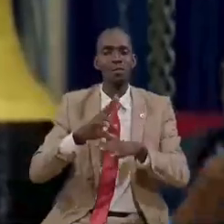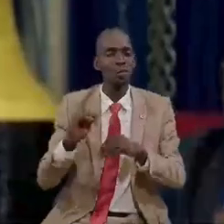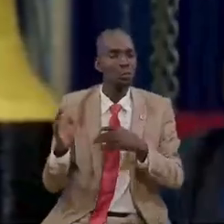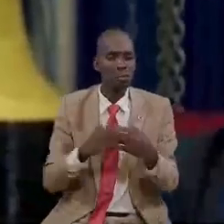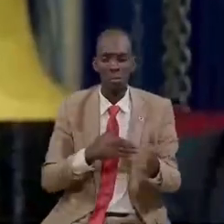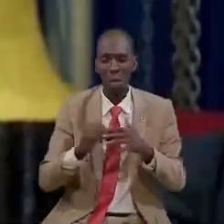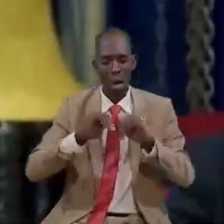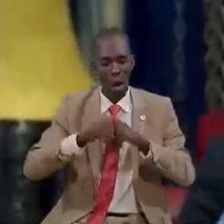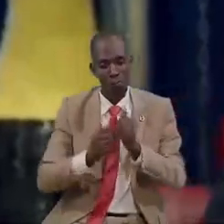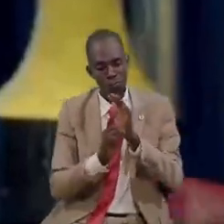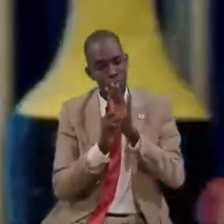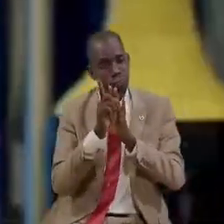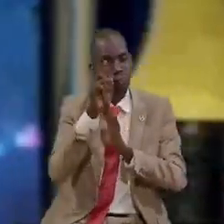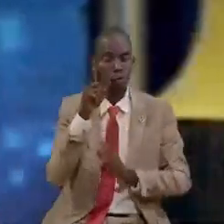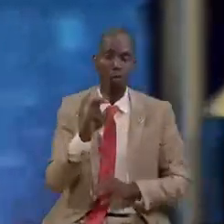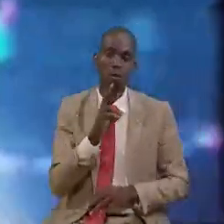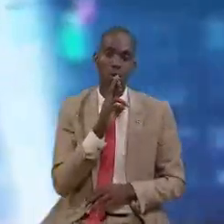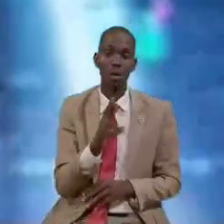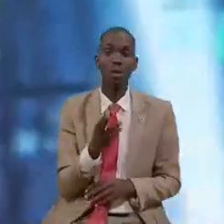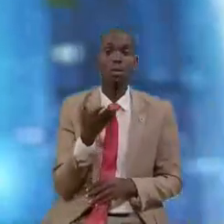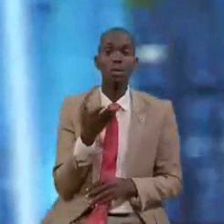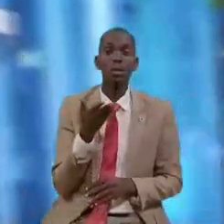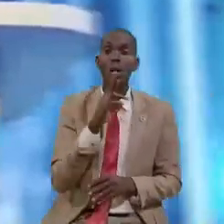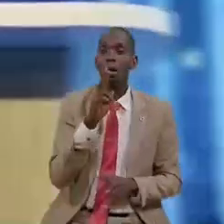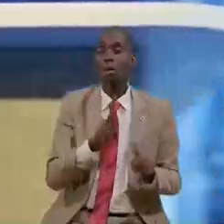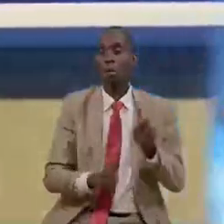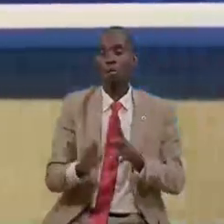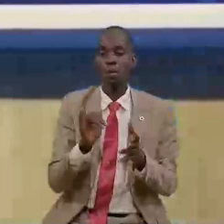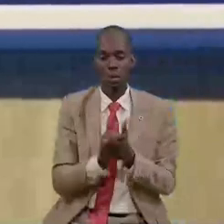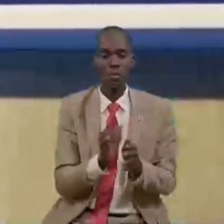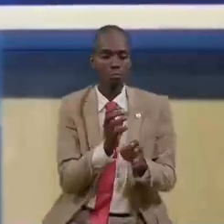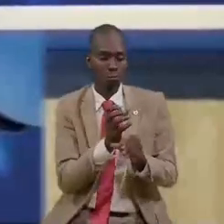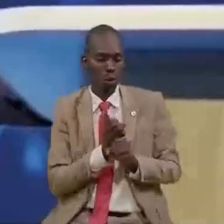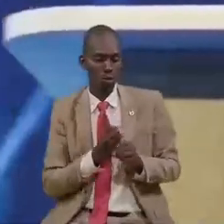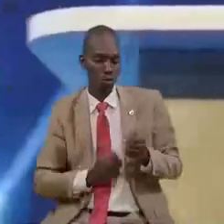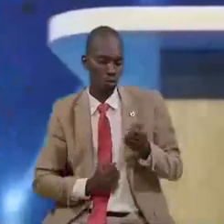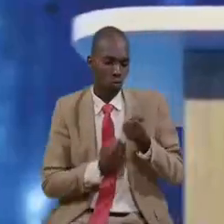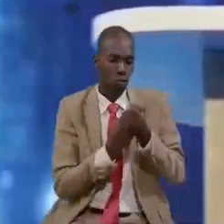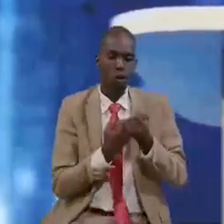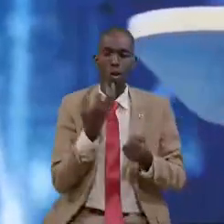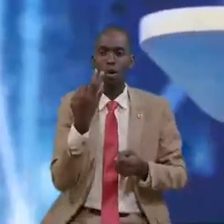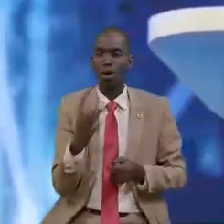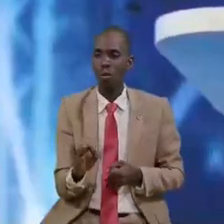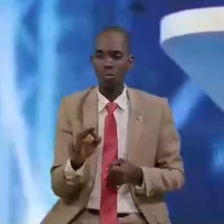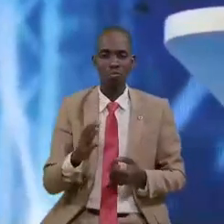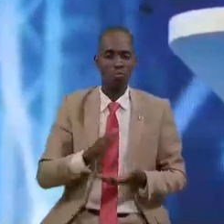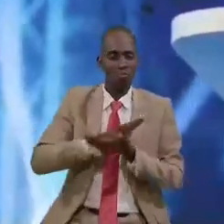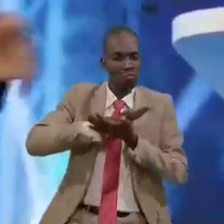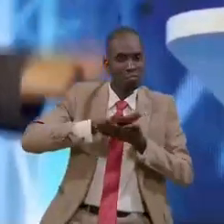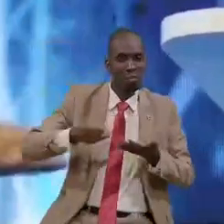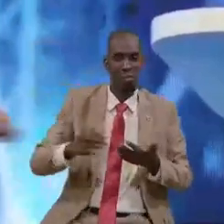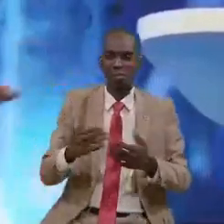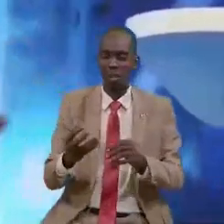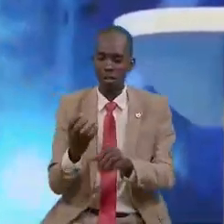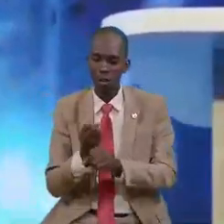votre taille. Alors il y a des gens qui ont le soutien, ou bien le soutien ou le support